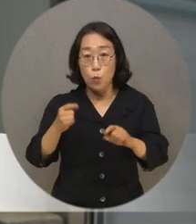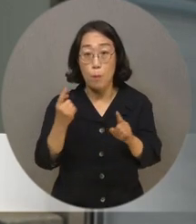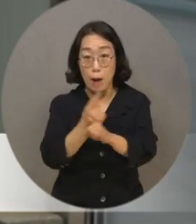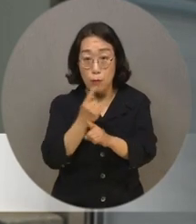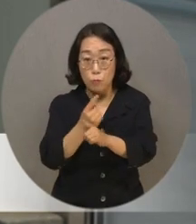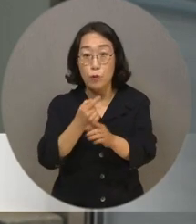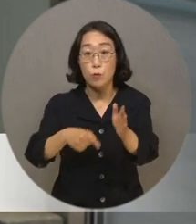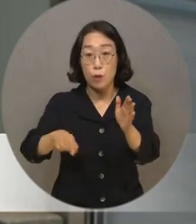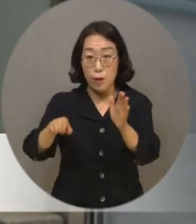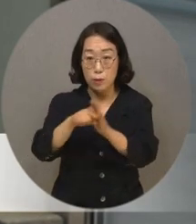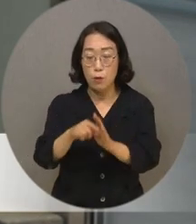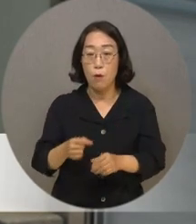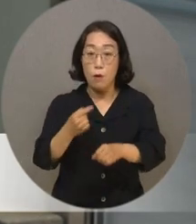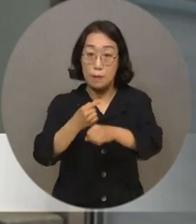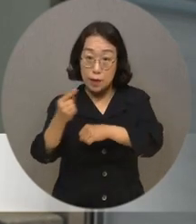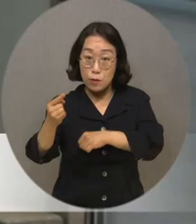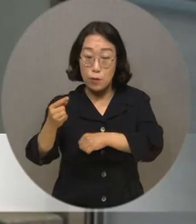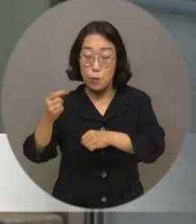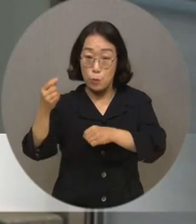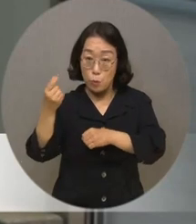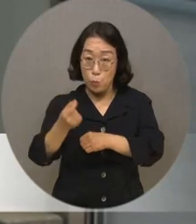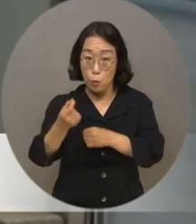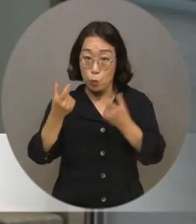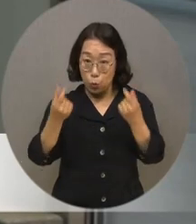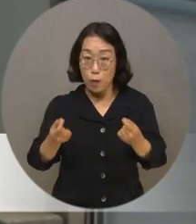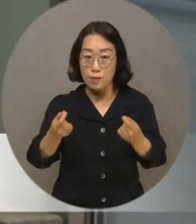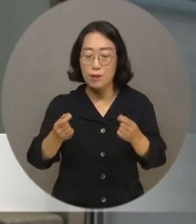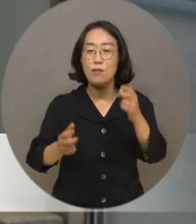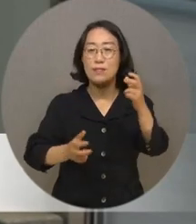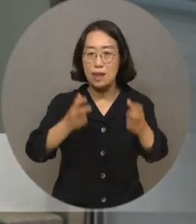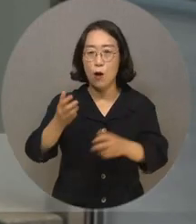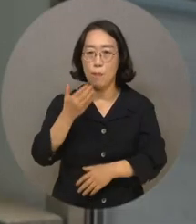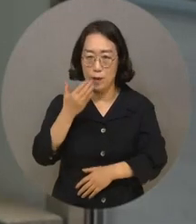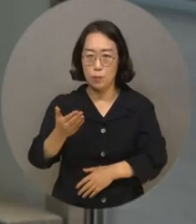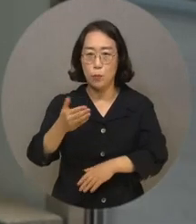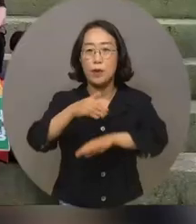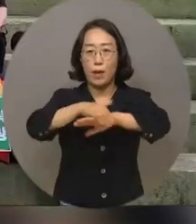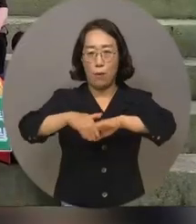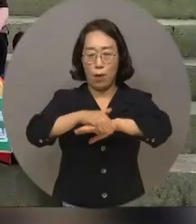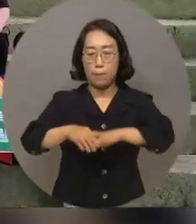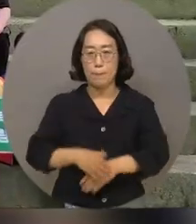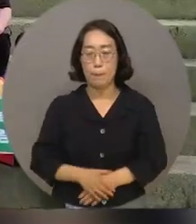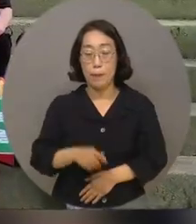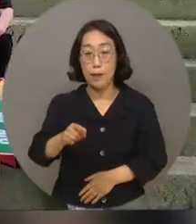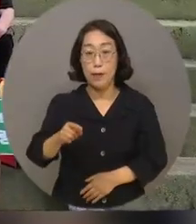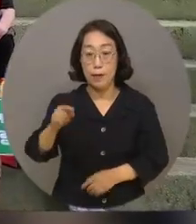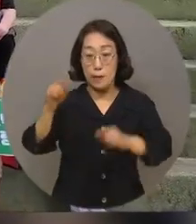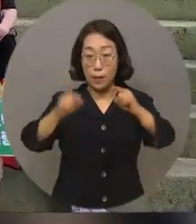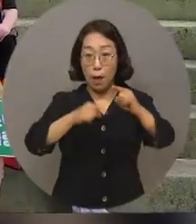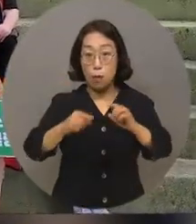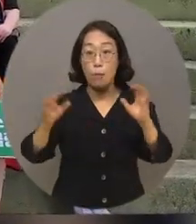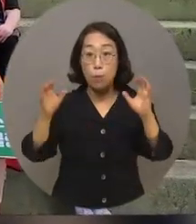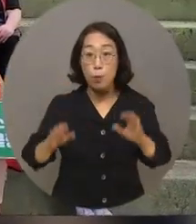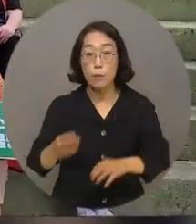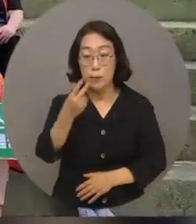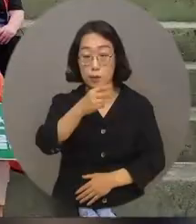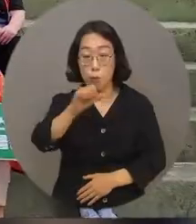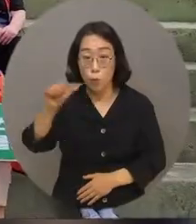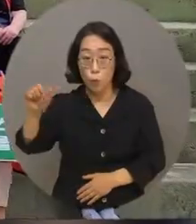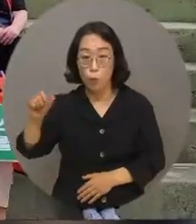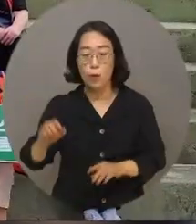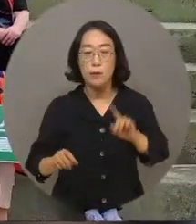위해서 내년에도 다시 또 이렇게 공모사업을 할 수 있도록 하겠습니다. 이 대회는 지난 2005년부터